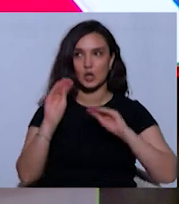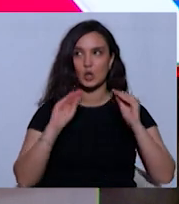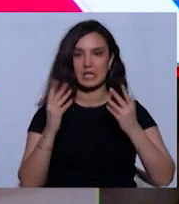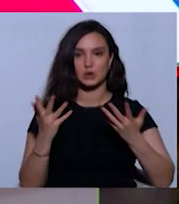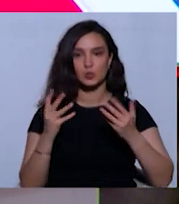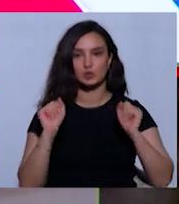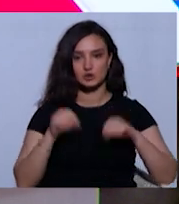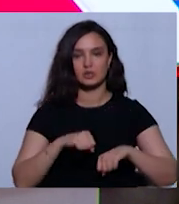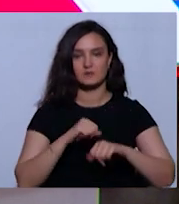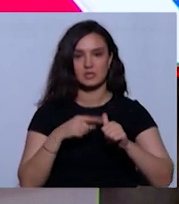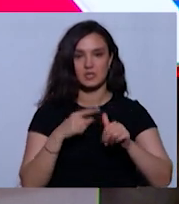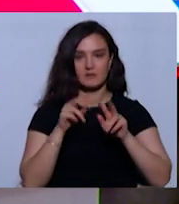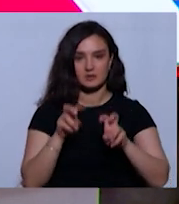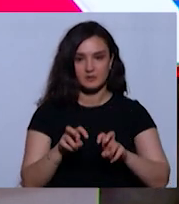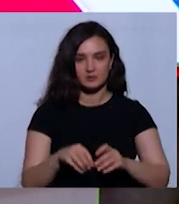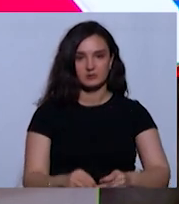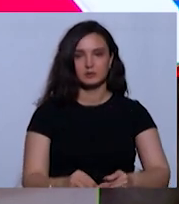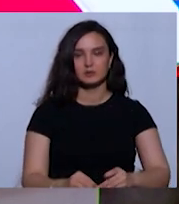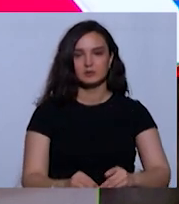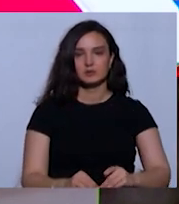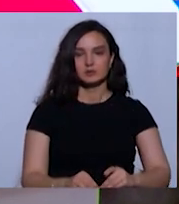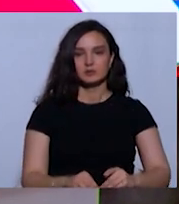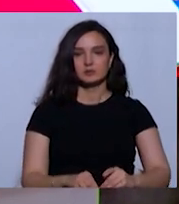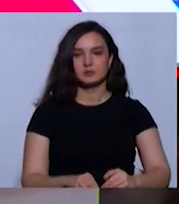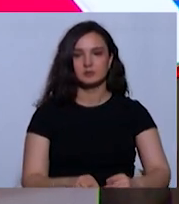დეკორატიული შეგვიძლია დავარქვათ. აი